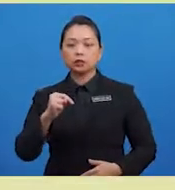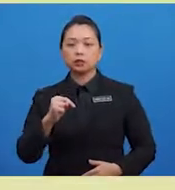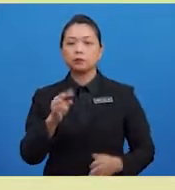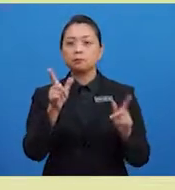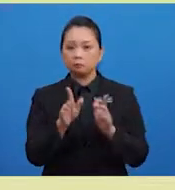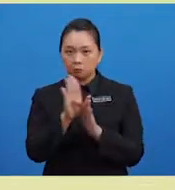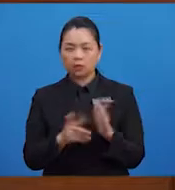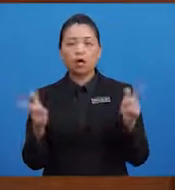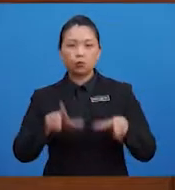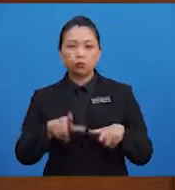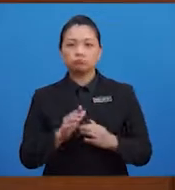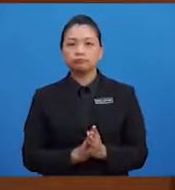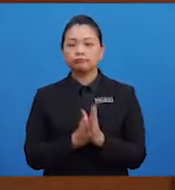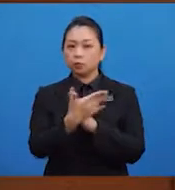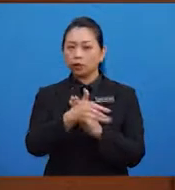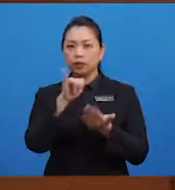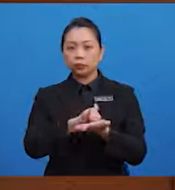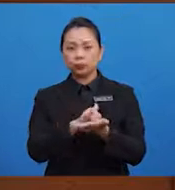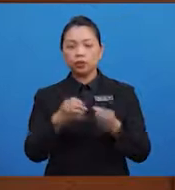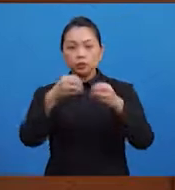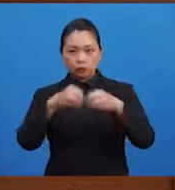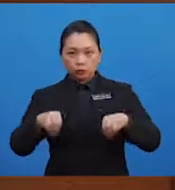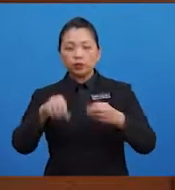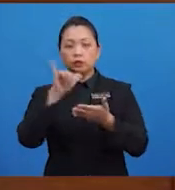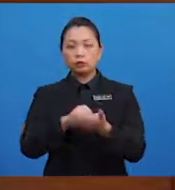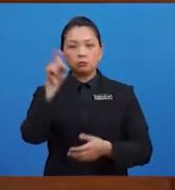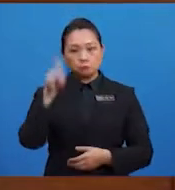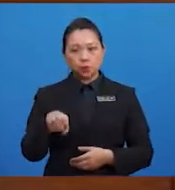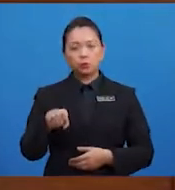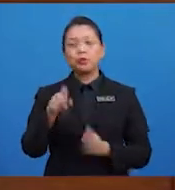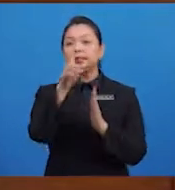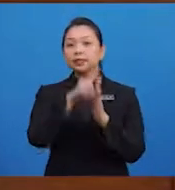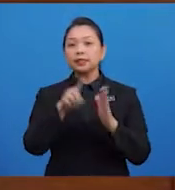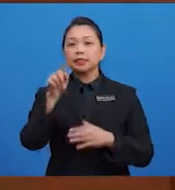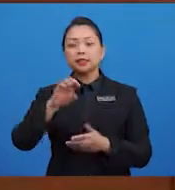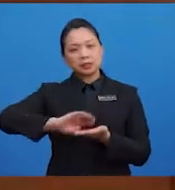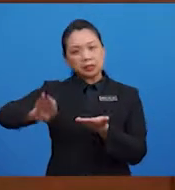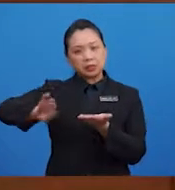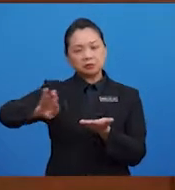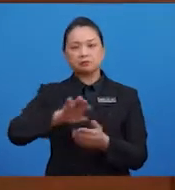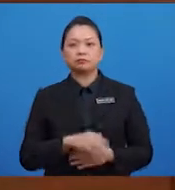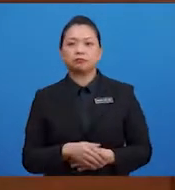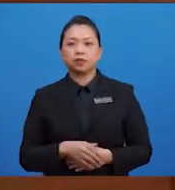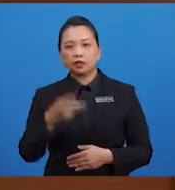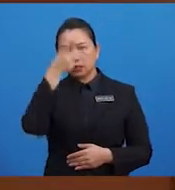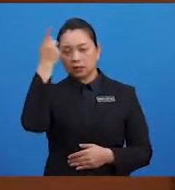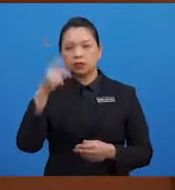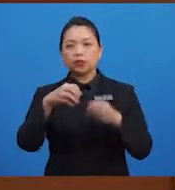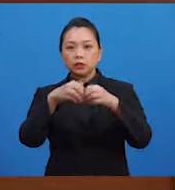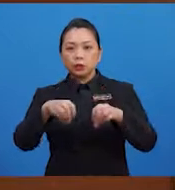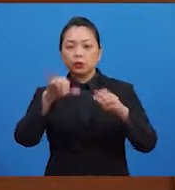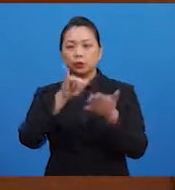berlaku. Oleh itu, telur tersebut perlu ditakai atau diasingkan kerana telur